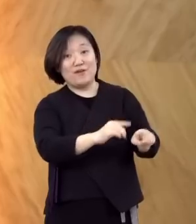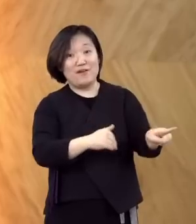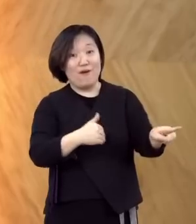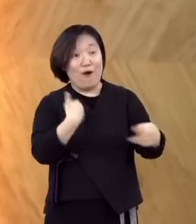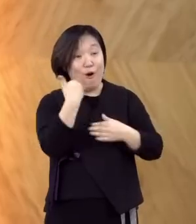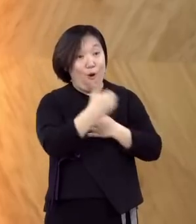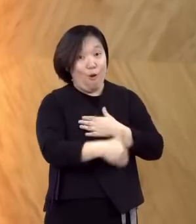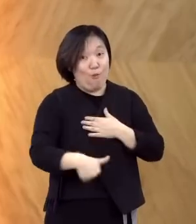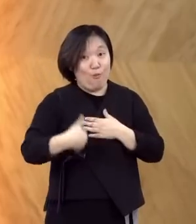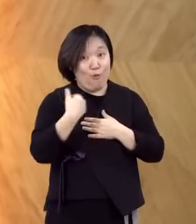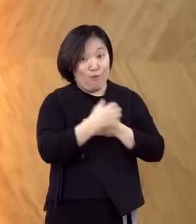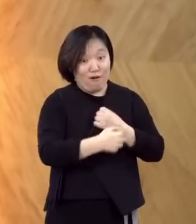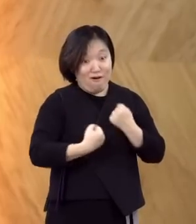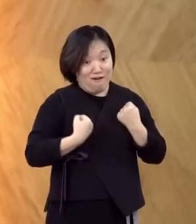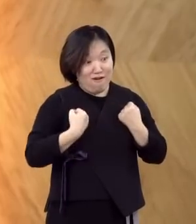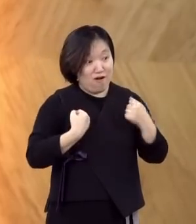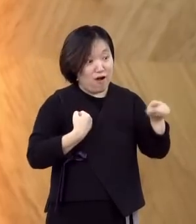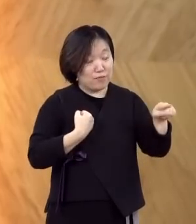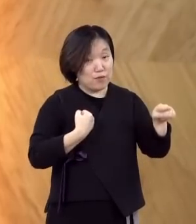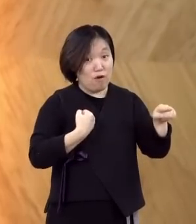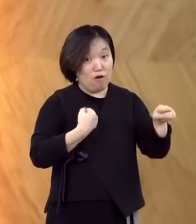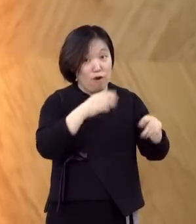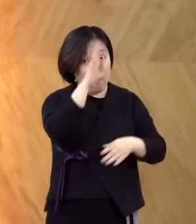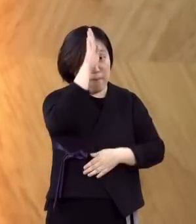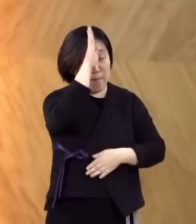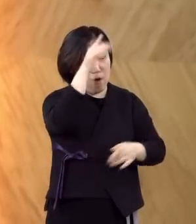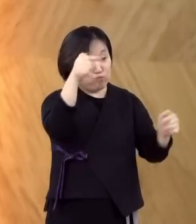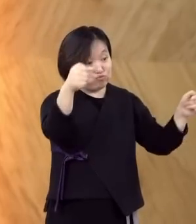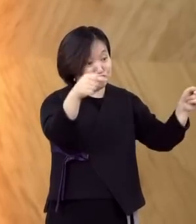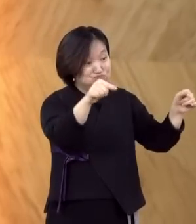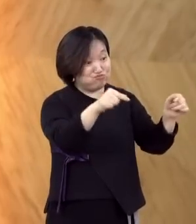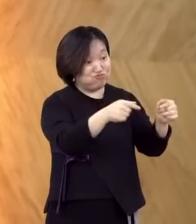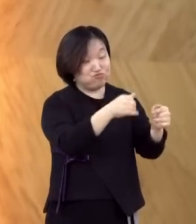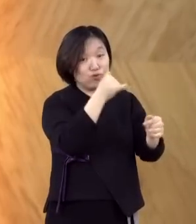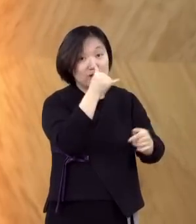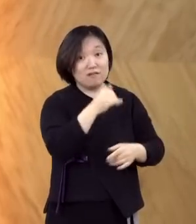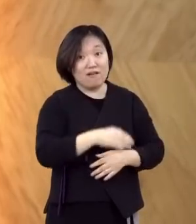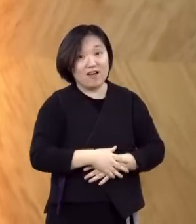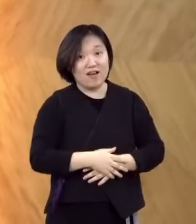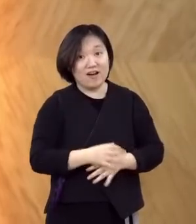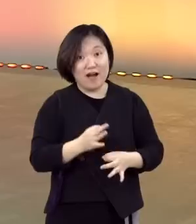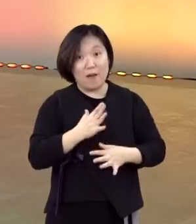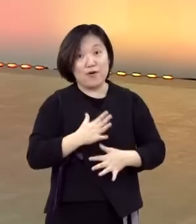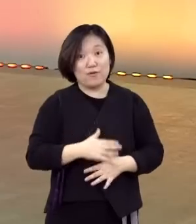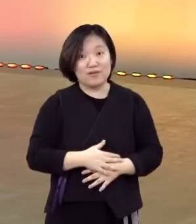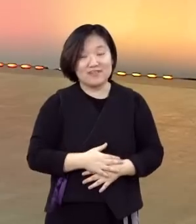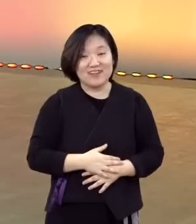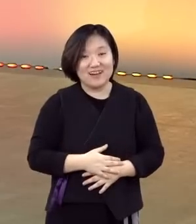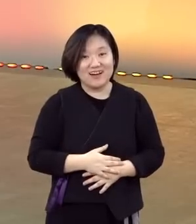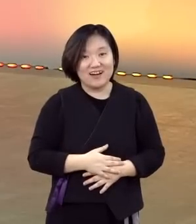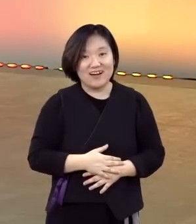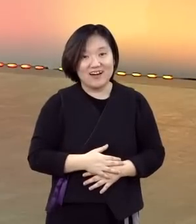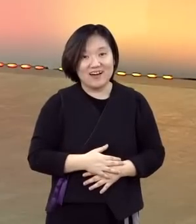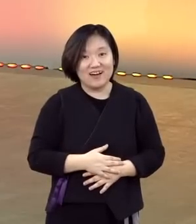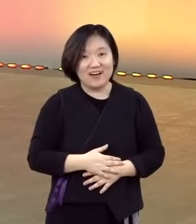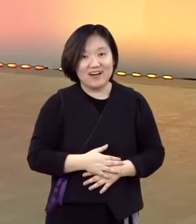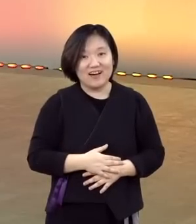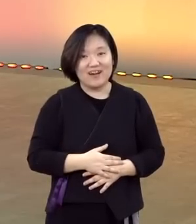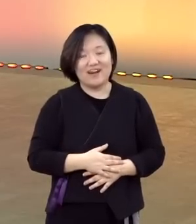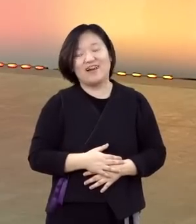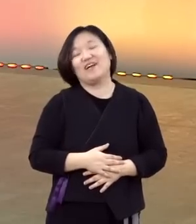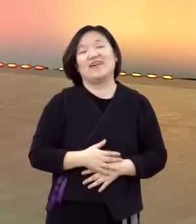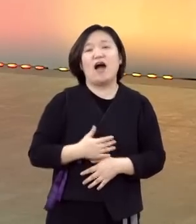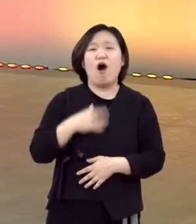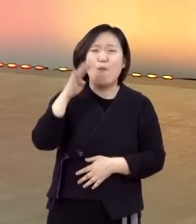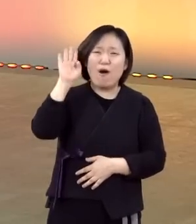몸은회복되고있었다. 결론적으로말씀드리자면,그는건강한몸으로다시태어났습니다 .몇달후